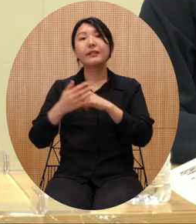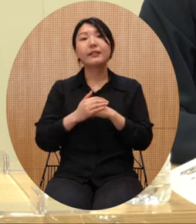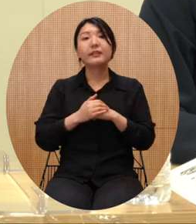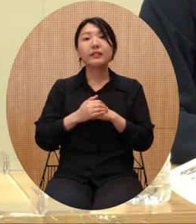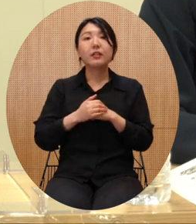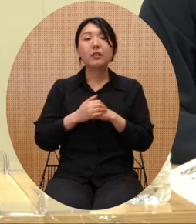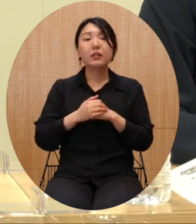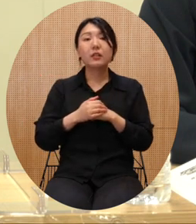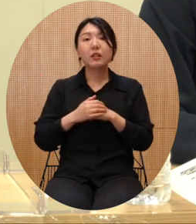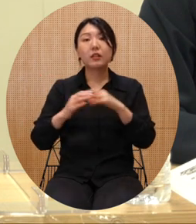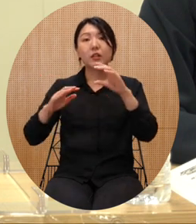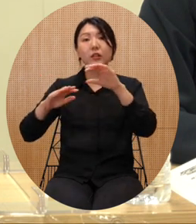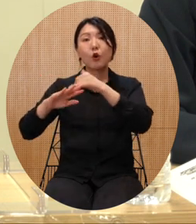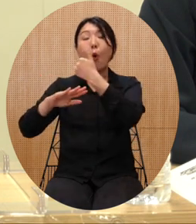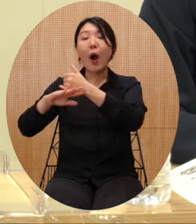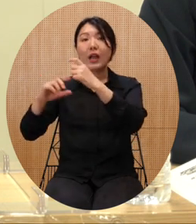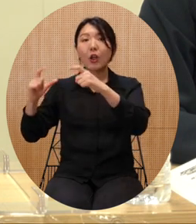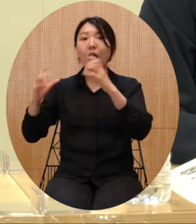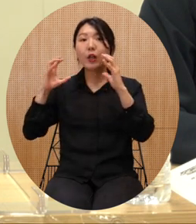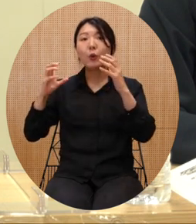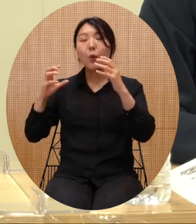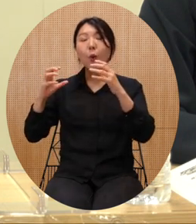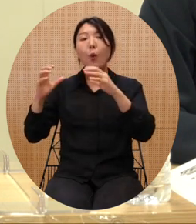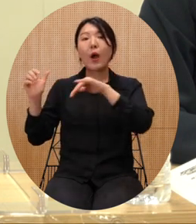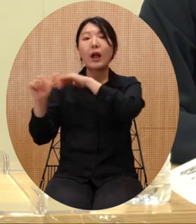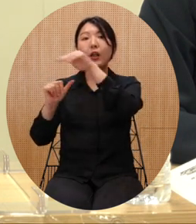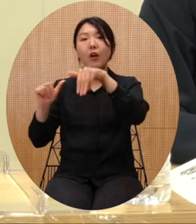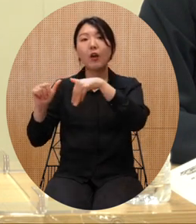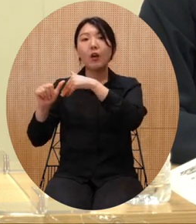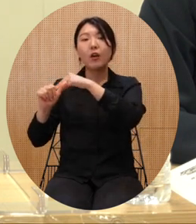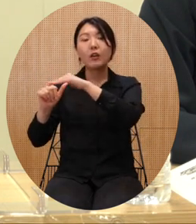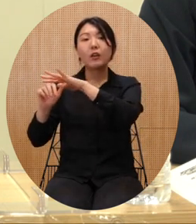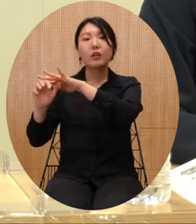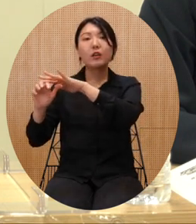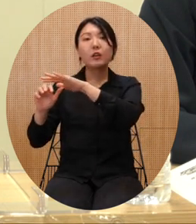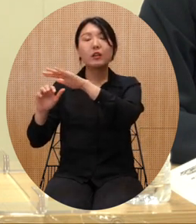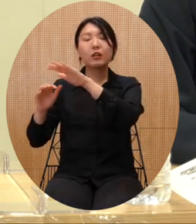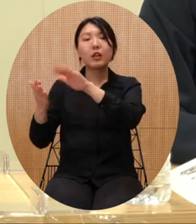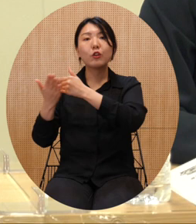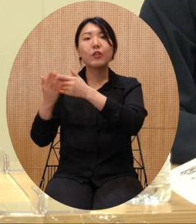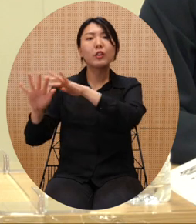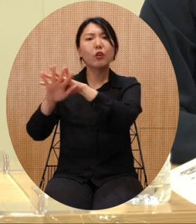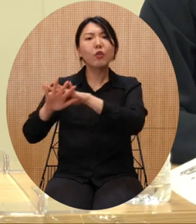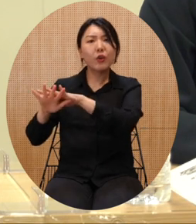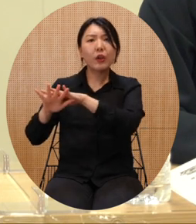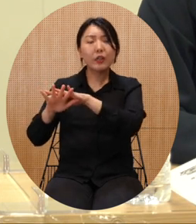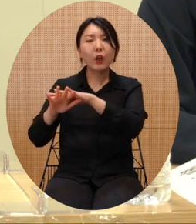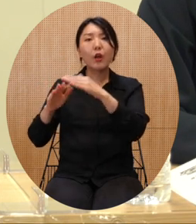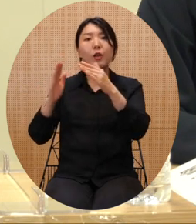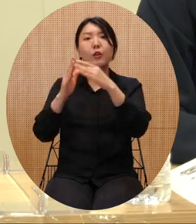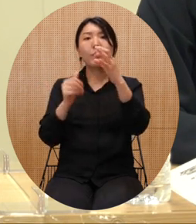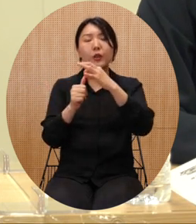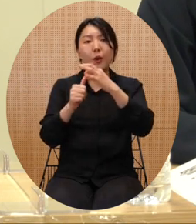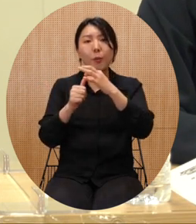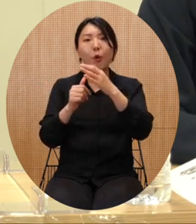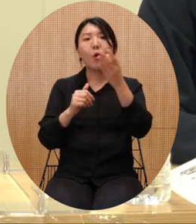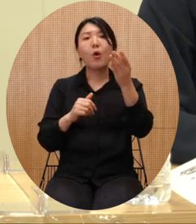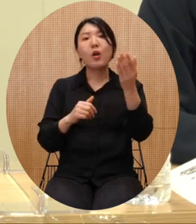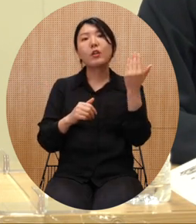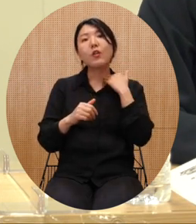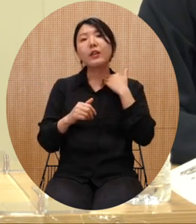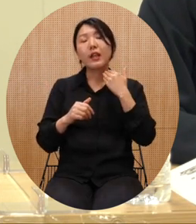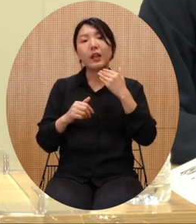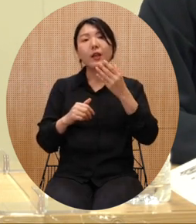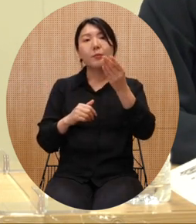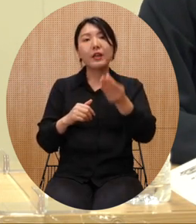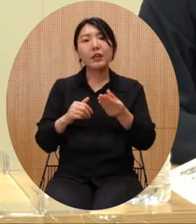하겠습니다. 정암지역 아동주거환경개선네트워크에서 지속적인 노력으로 인해 주거급여 및 매입임대주택, 전세임대주택이